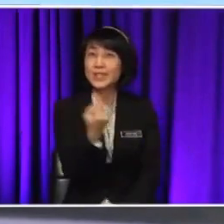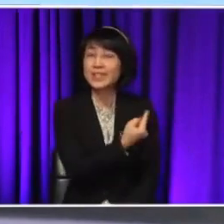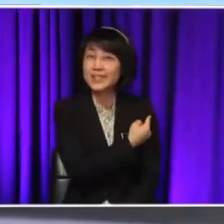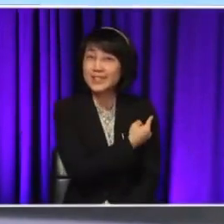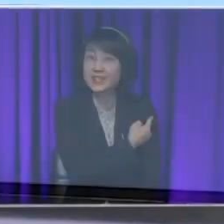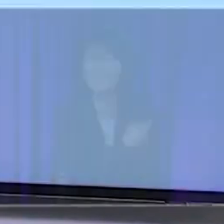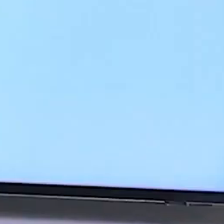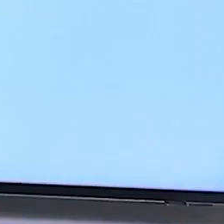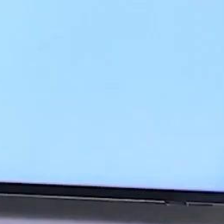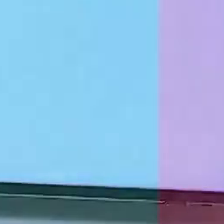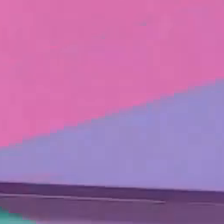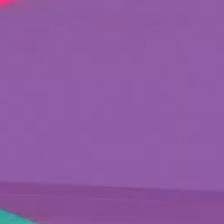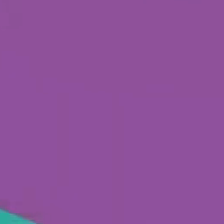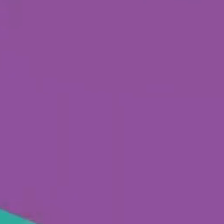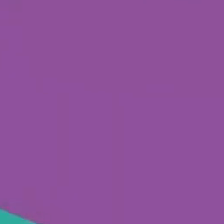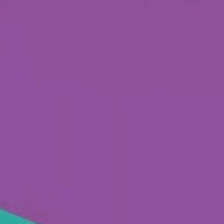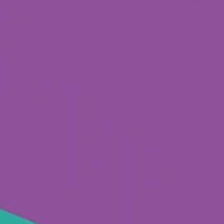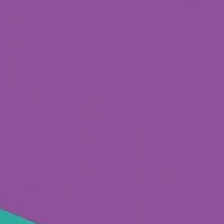Silakan cikgu.